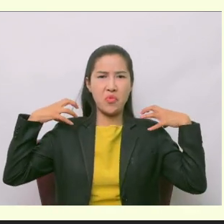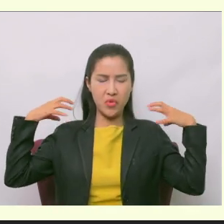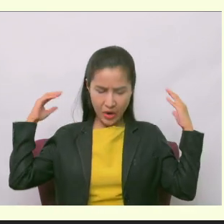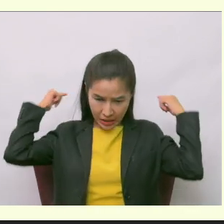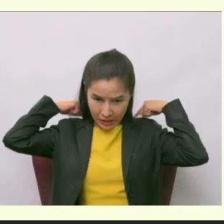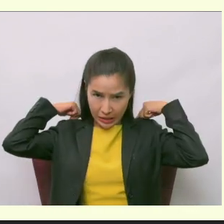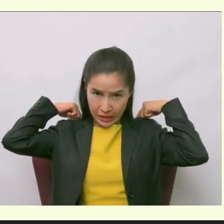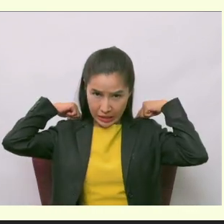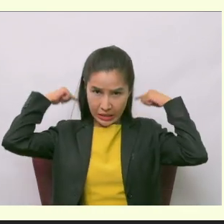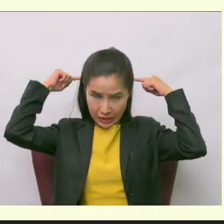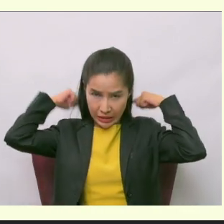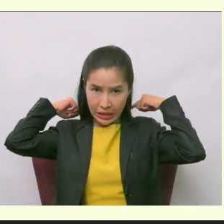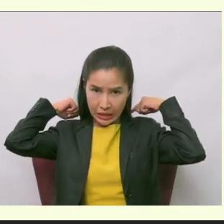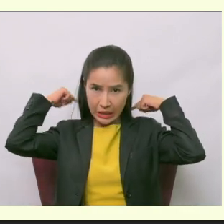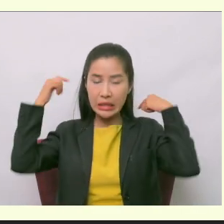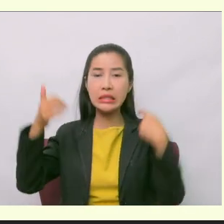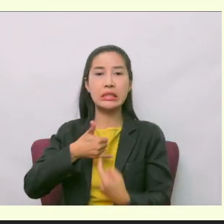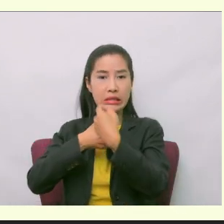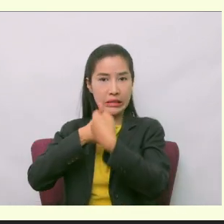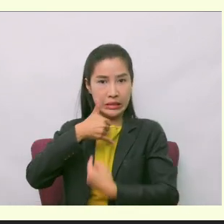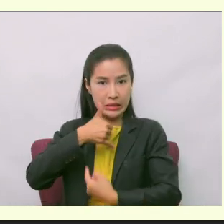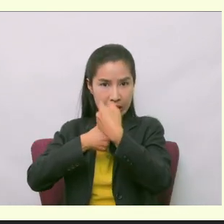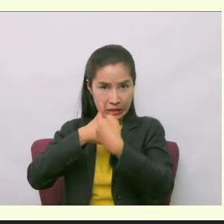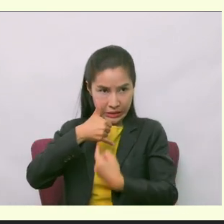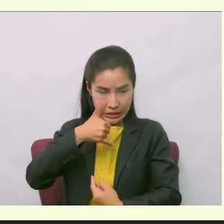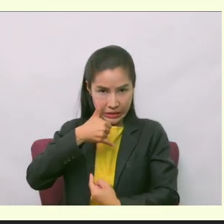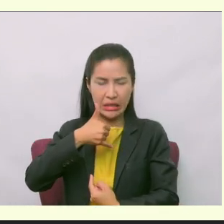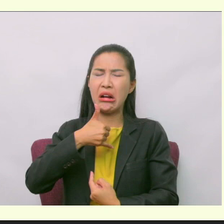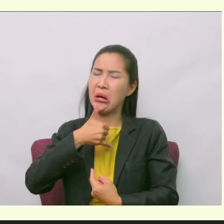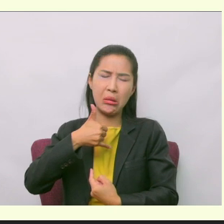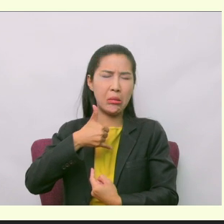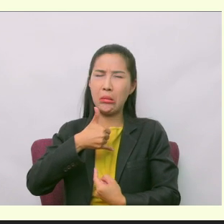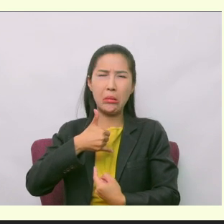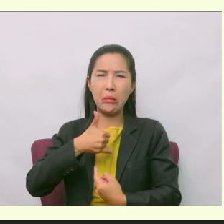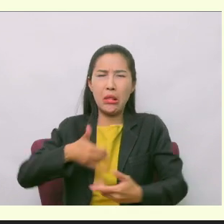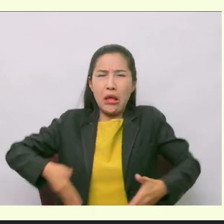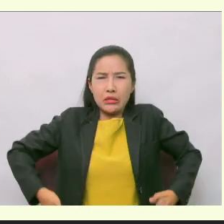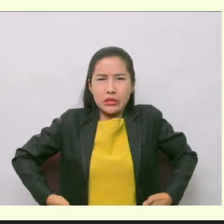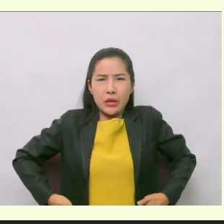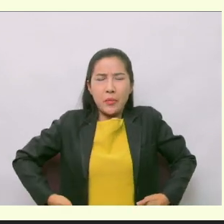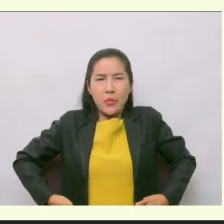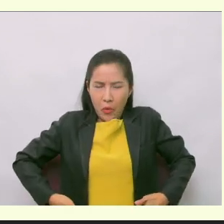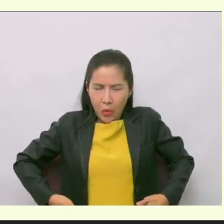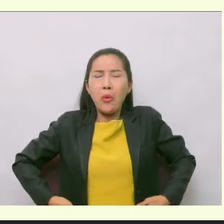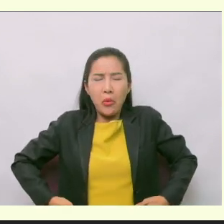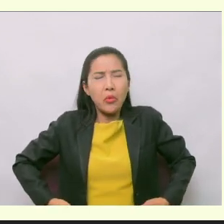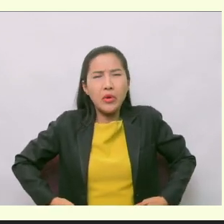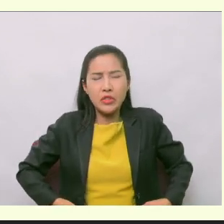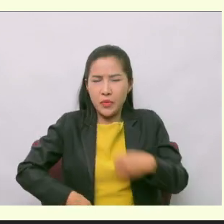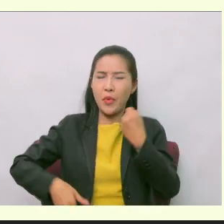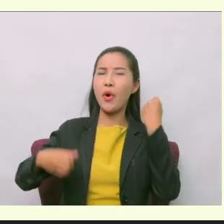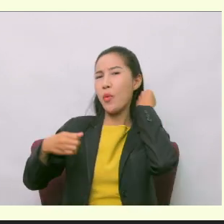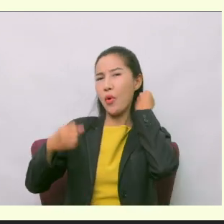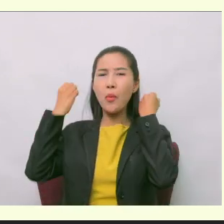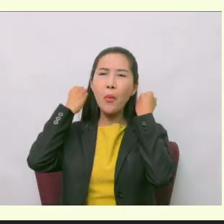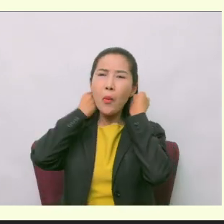รือว่ากล้ามเนื้อบริเวณสะโพกขาเข่านะคะถ้าเกิดว่ามีอาการปวดเมื่อยใช้สมุนไพรลูกประคบก็สามารถที่จะช่วยได้